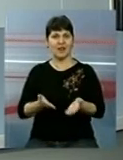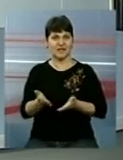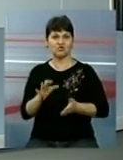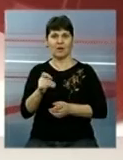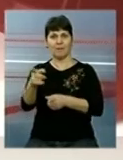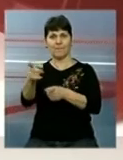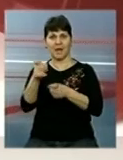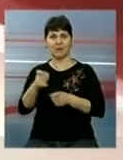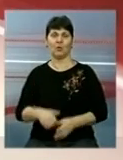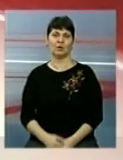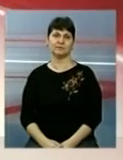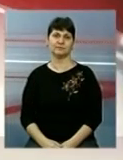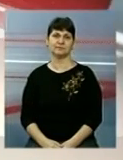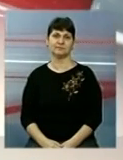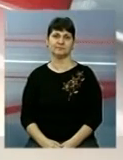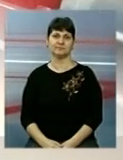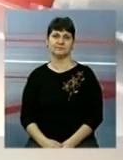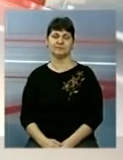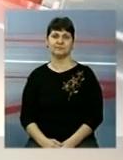біатлоні.